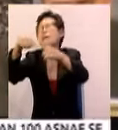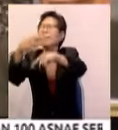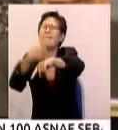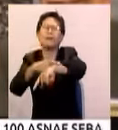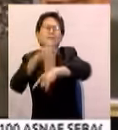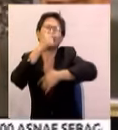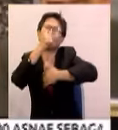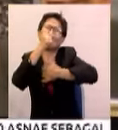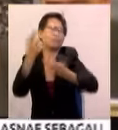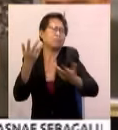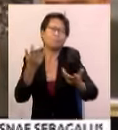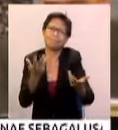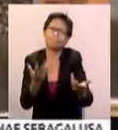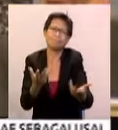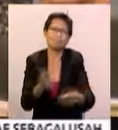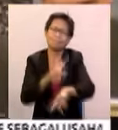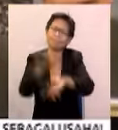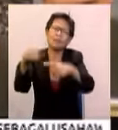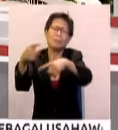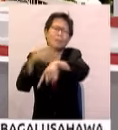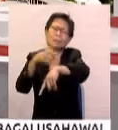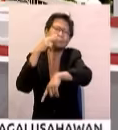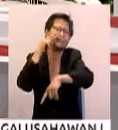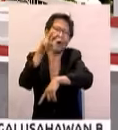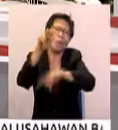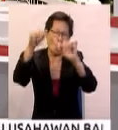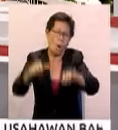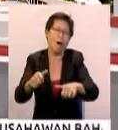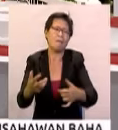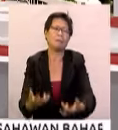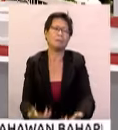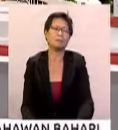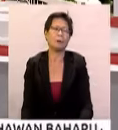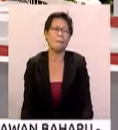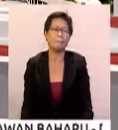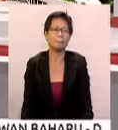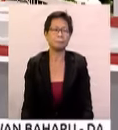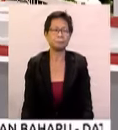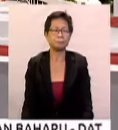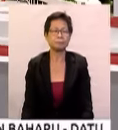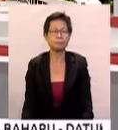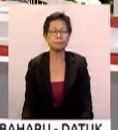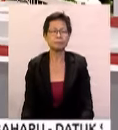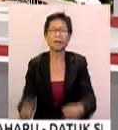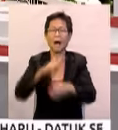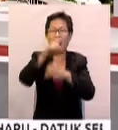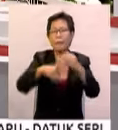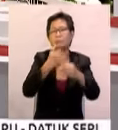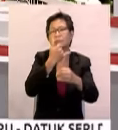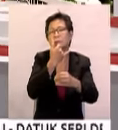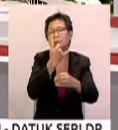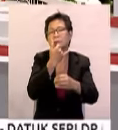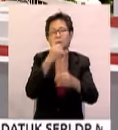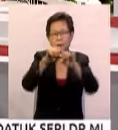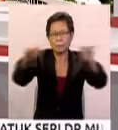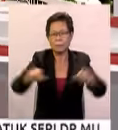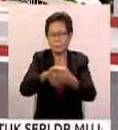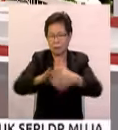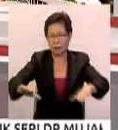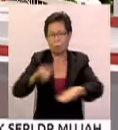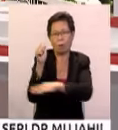masa. Ini pula berhubung kesalahan sistem keselamatan